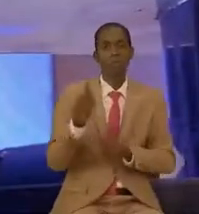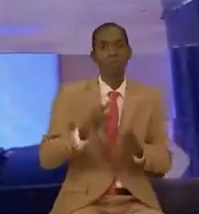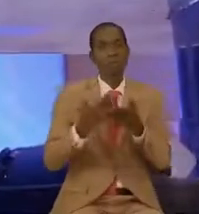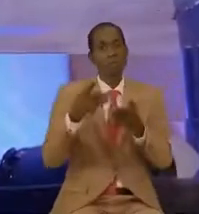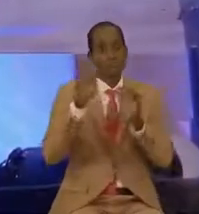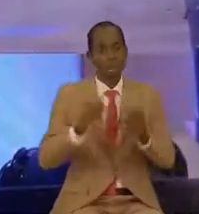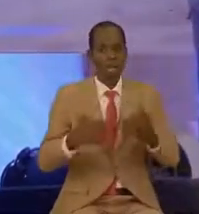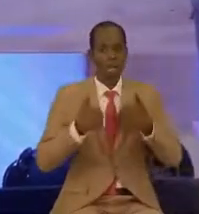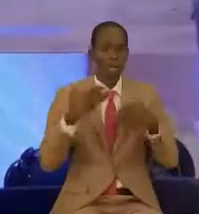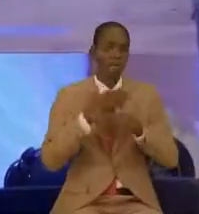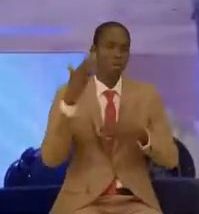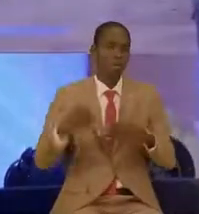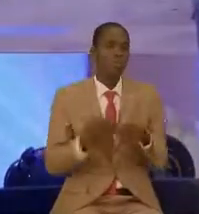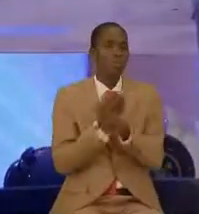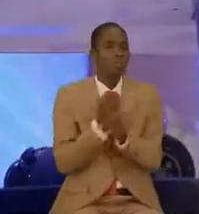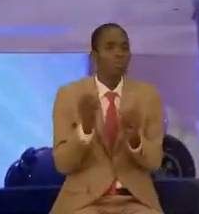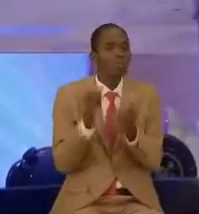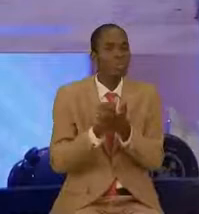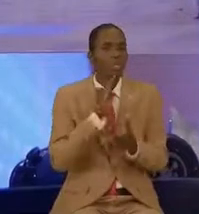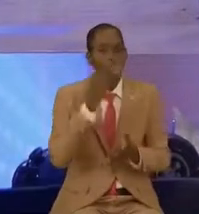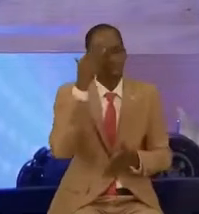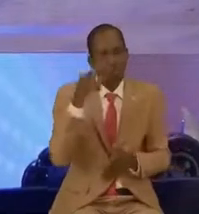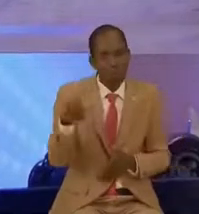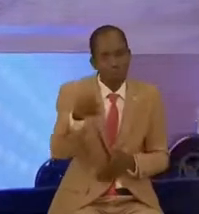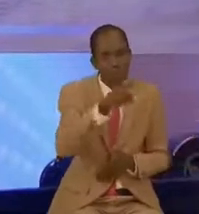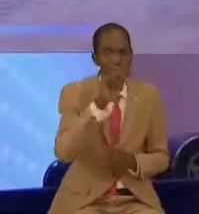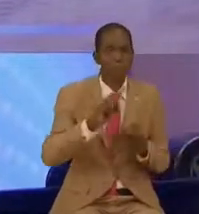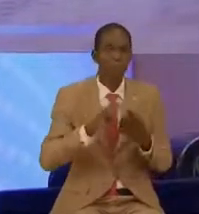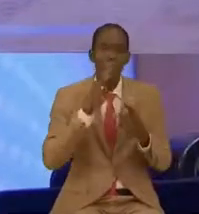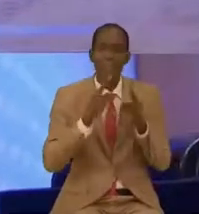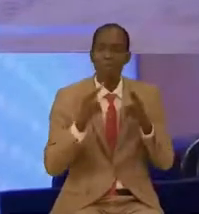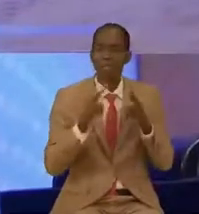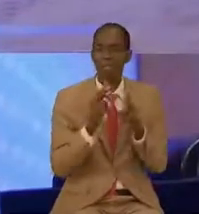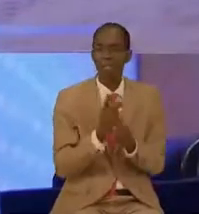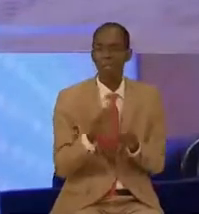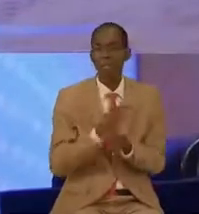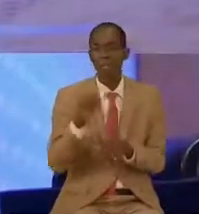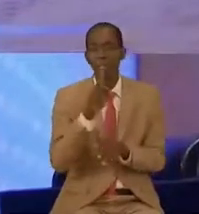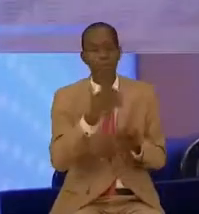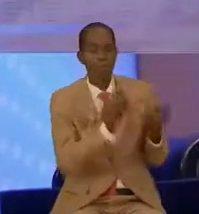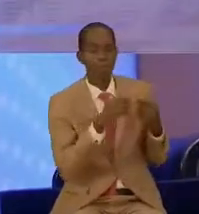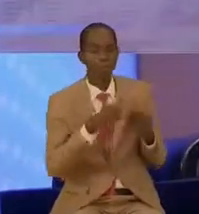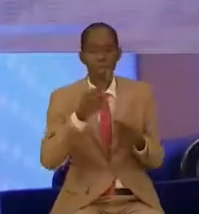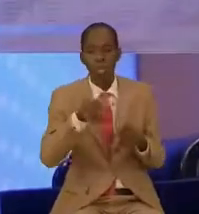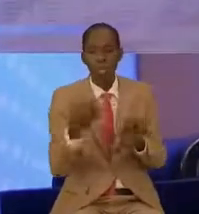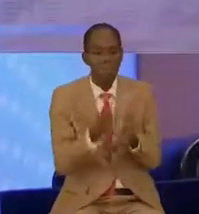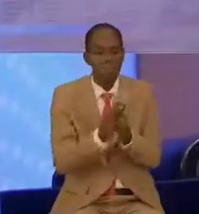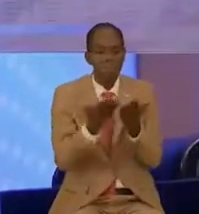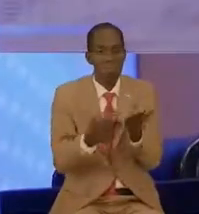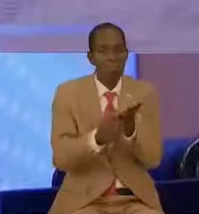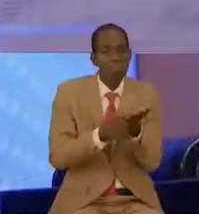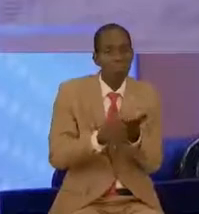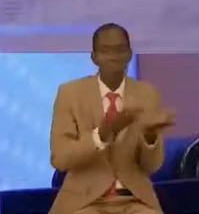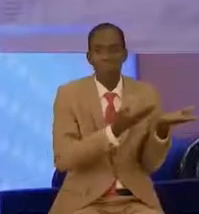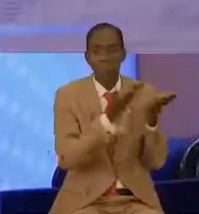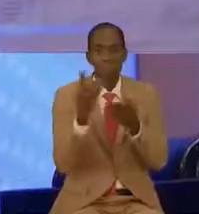le salut ne soit au complet. C'est pourquoi vous devez être prudent si quelqu'un vous aborde avec